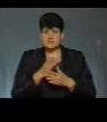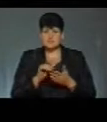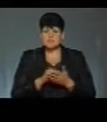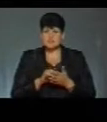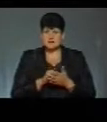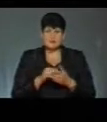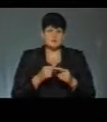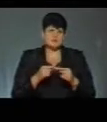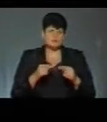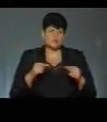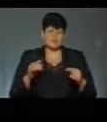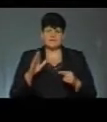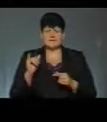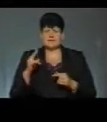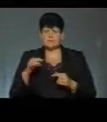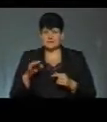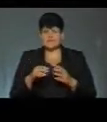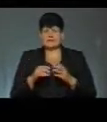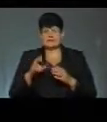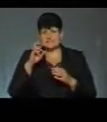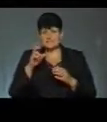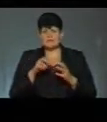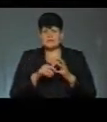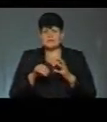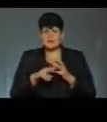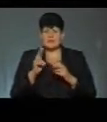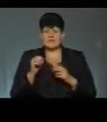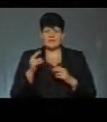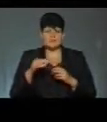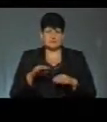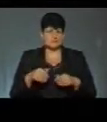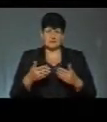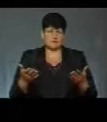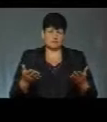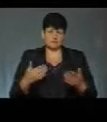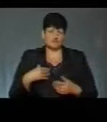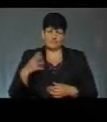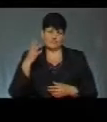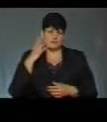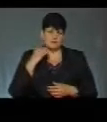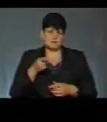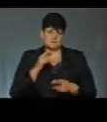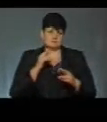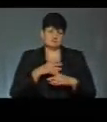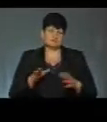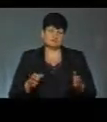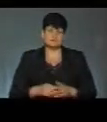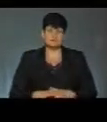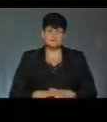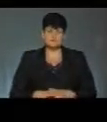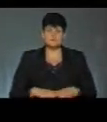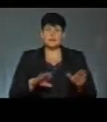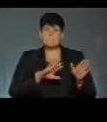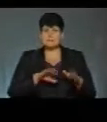будь-яких відомостей з державного земельного кадастру, в даному випадку не надано. Тому я вважаю, що не підлягає задоволення.